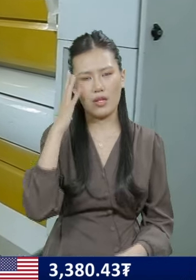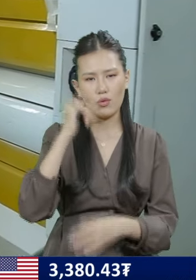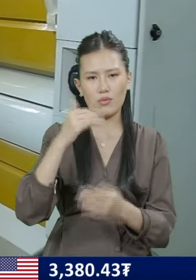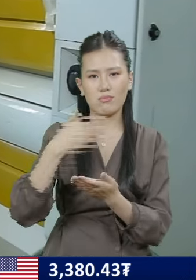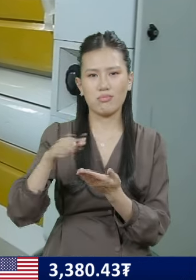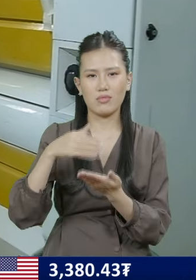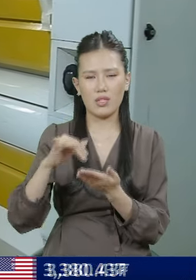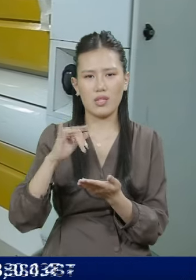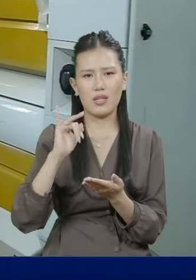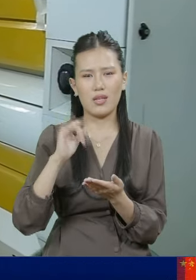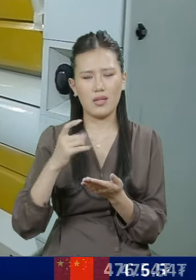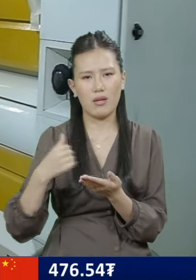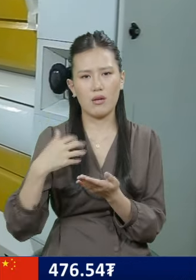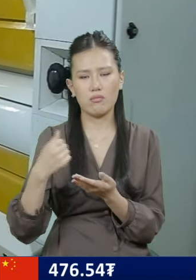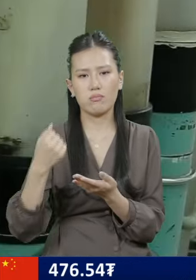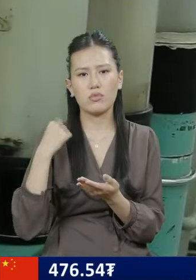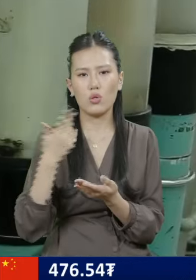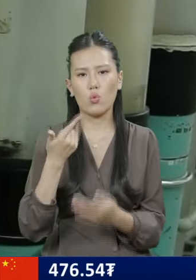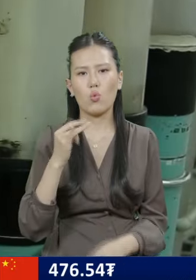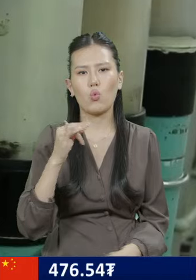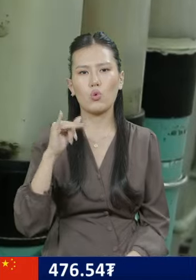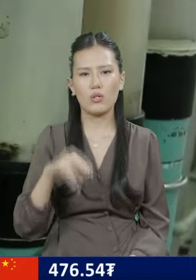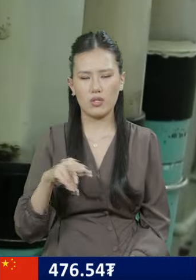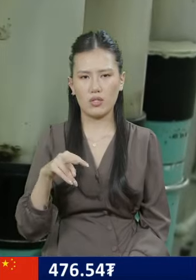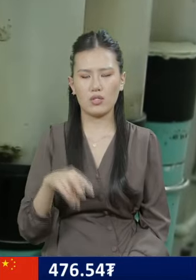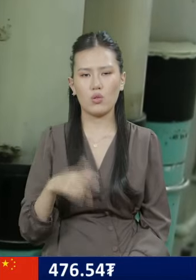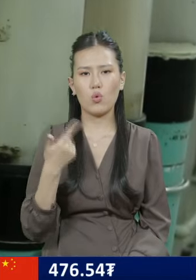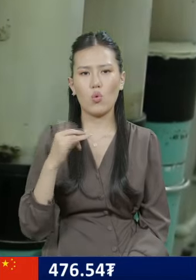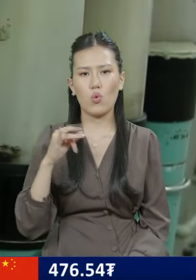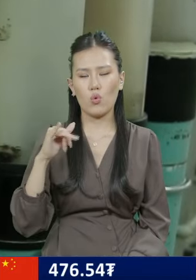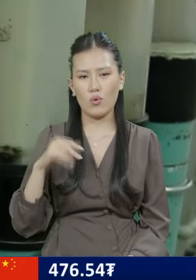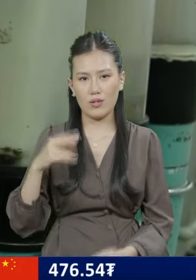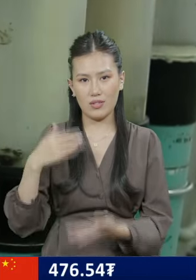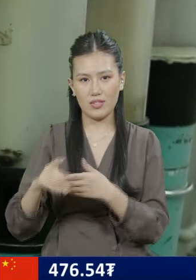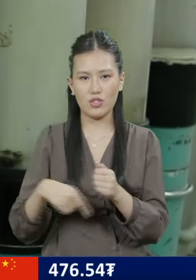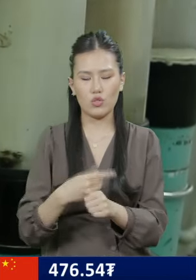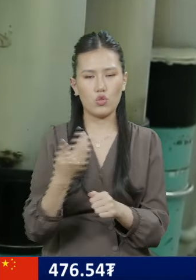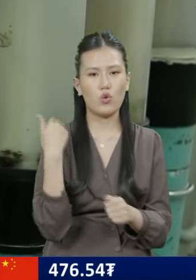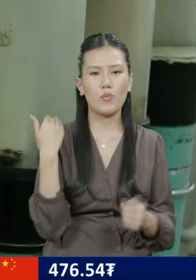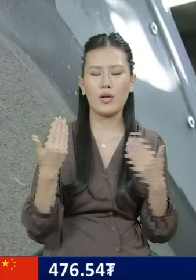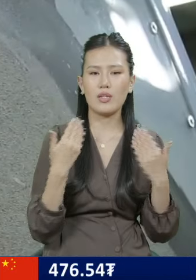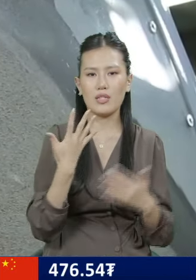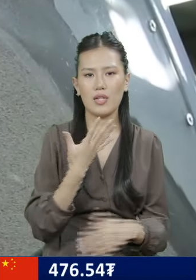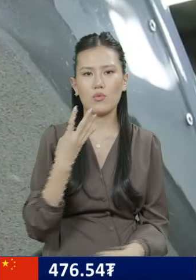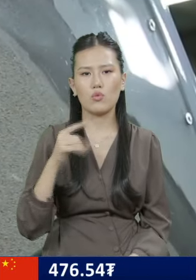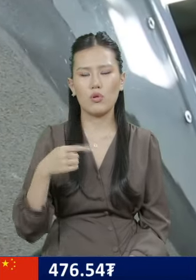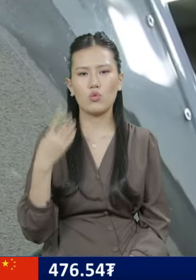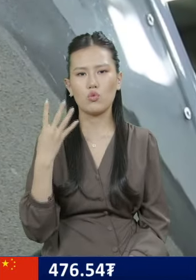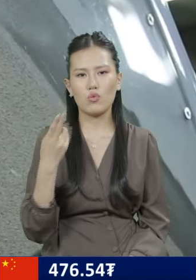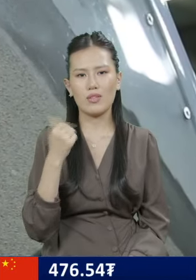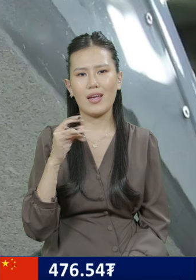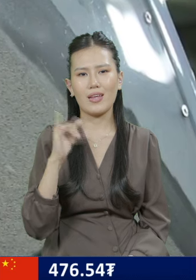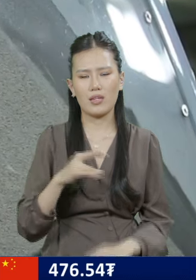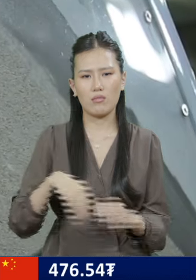хамгийн өндөр өсөлттэй бүтээгдэхүүний тоонд гурил өгтөж байна. Тодорхойлбол гурилын экспорт өмнөх оны мөн үеэс 54.4 дахин